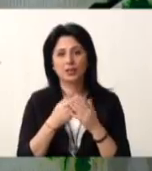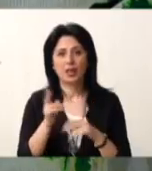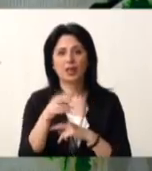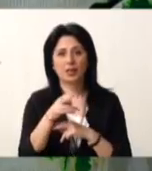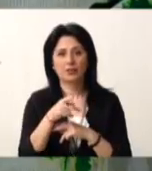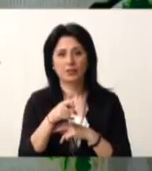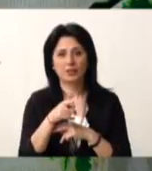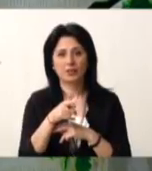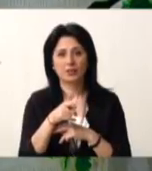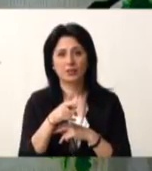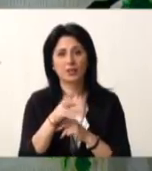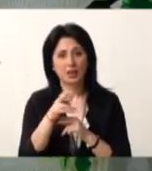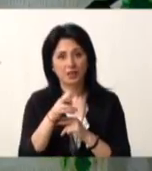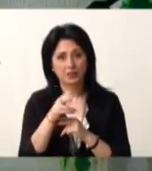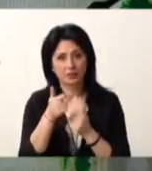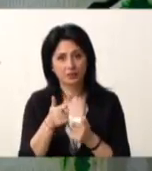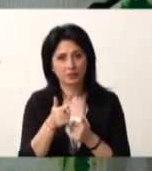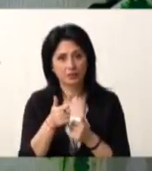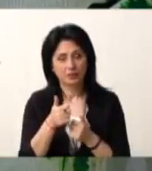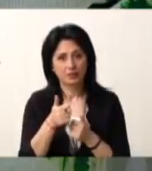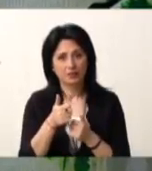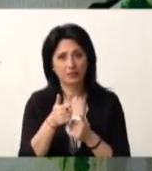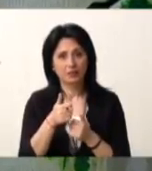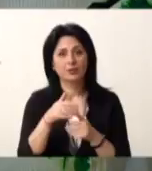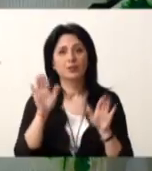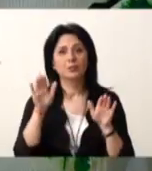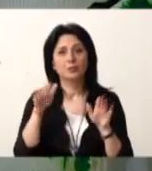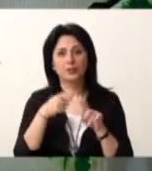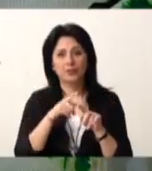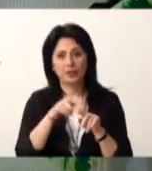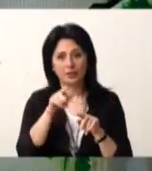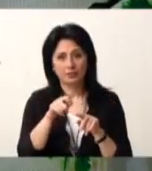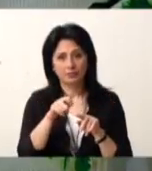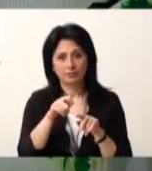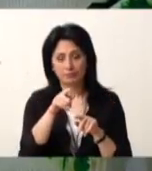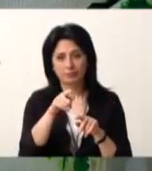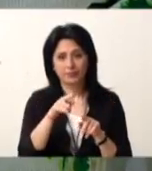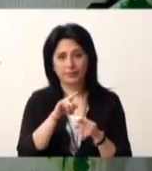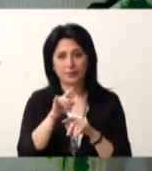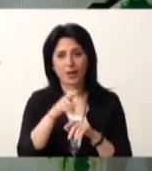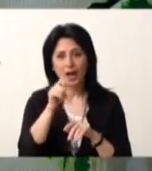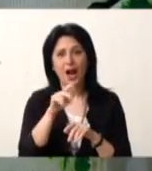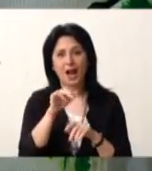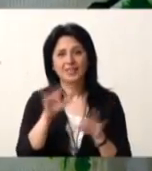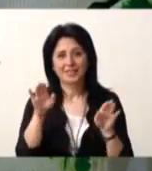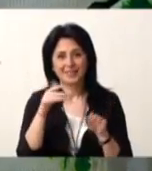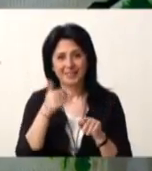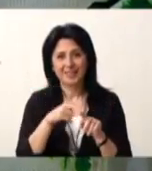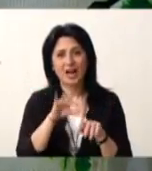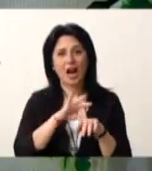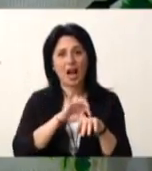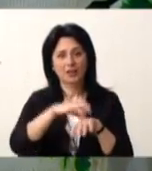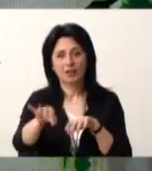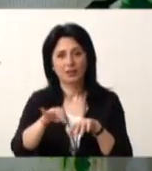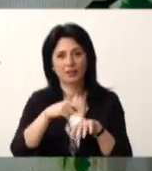თევზი გვაქვს, რამდენად ეთანხმებით? ფრინველის ხორცი გვაქვს კანგაცლილი, მართალი აქ თვად კანგაცლილი არ არის, მაგრამ კანგაცლილი